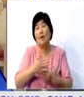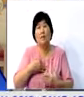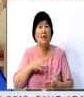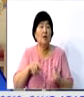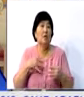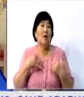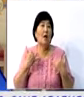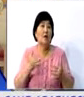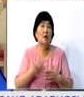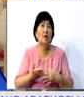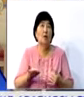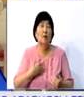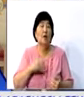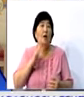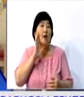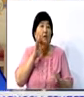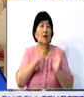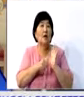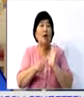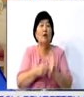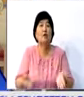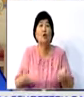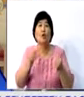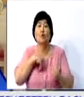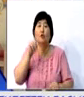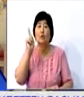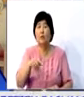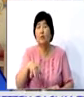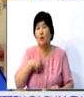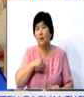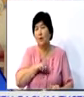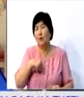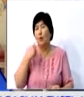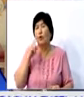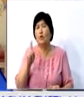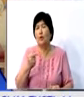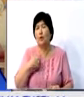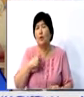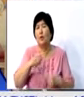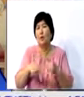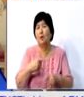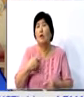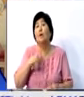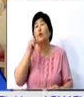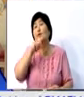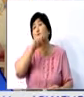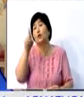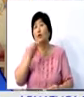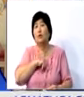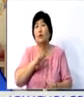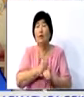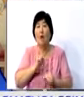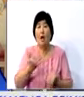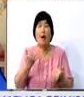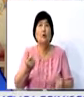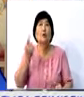қалатынмын, бізді 8-ден тұрғызып, 6-тан тұрғызып жұмысқа салатын тұғын, сонда кейін ойланатын тұғынмен. Неге соны сабақтан келгеннен кейін түстен кейін неге істетпейді деп. Соның